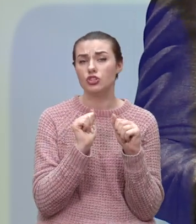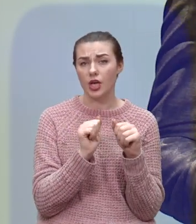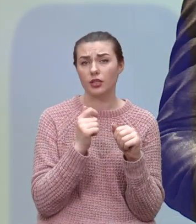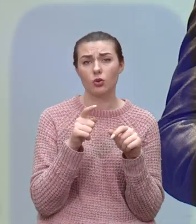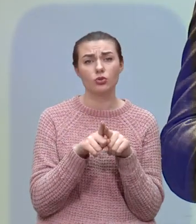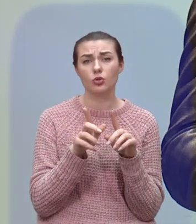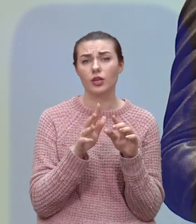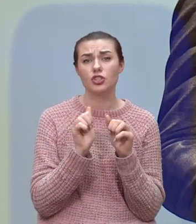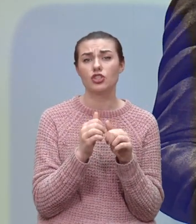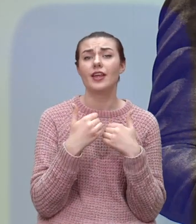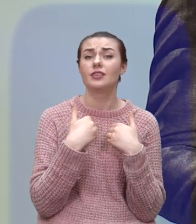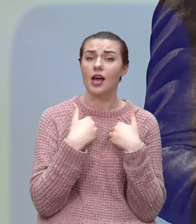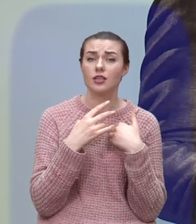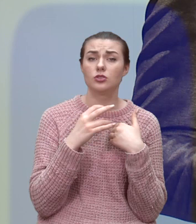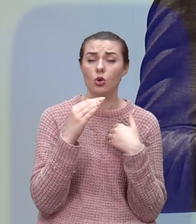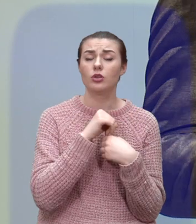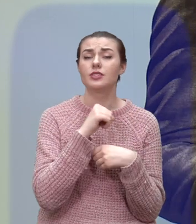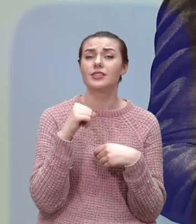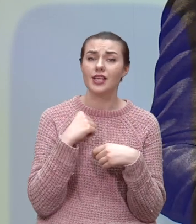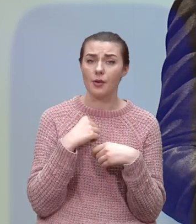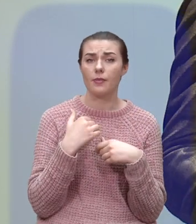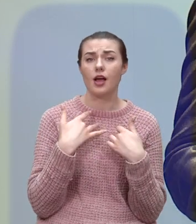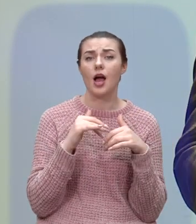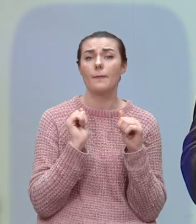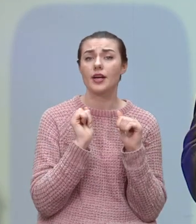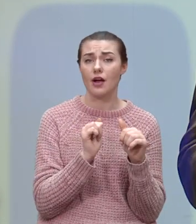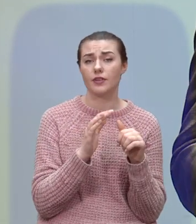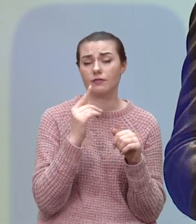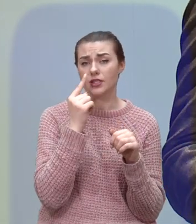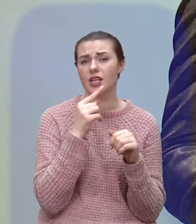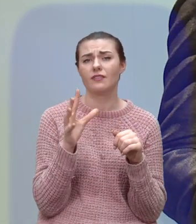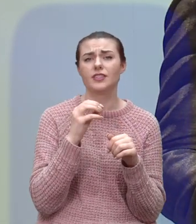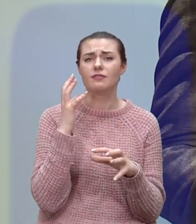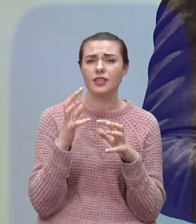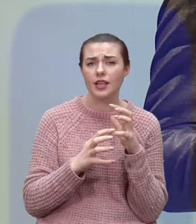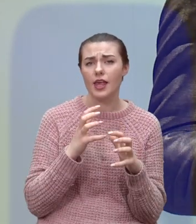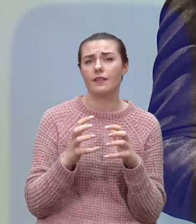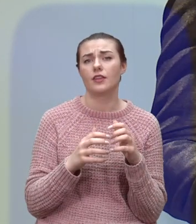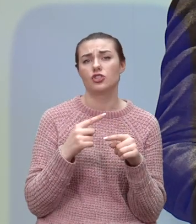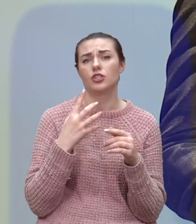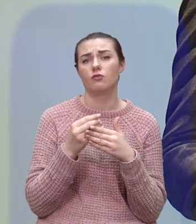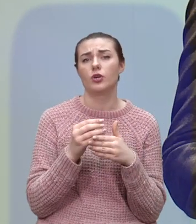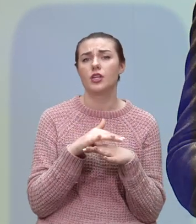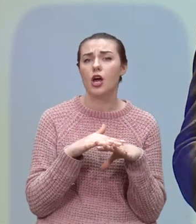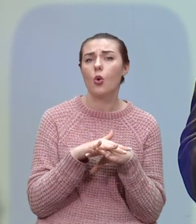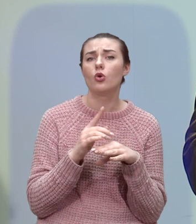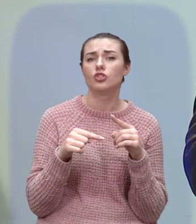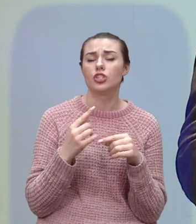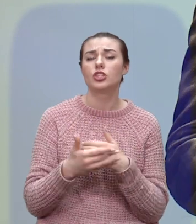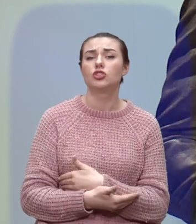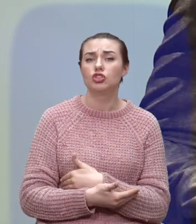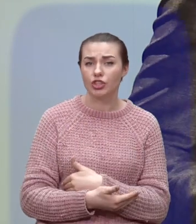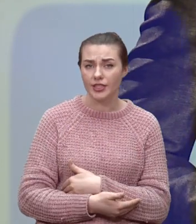оправдывается он не только оправдывает нас но он и сам оправдан в глазах всей вселенной через свой народ и